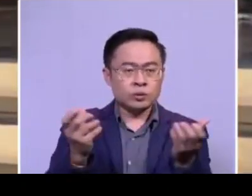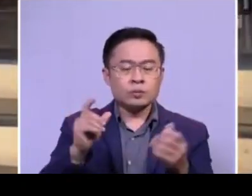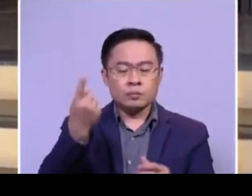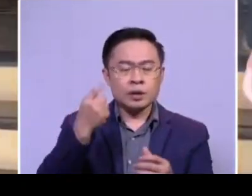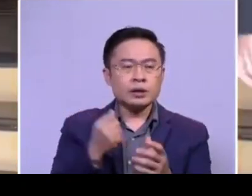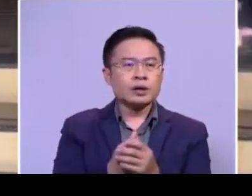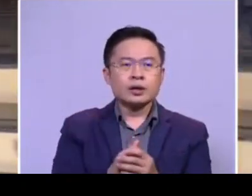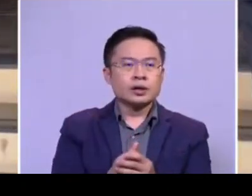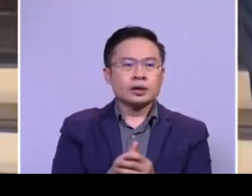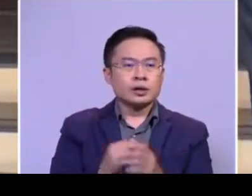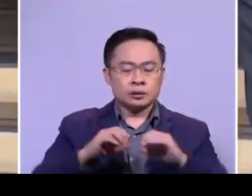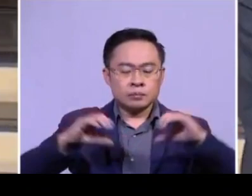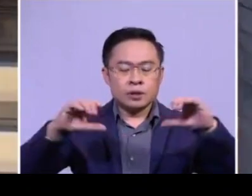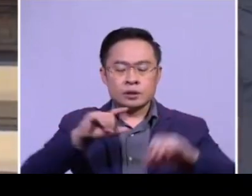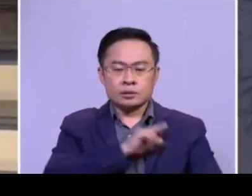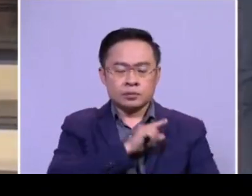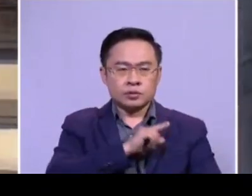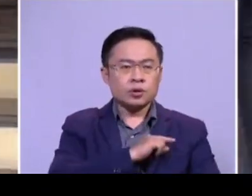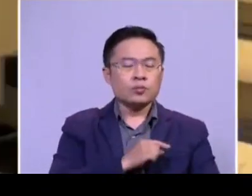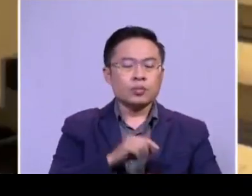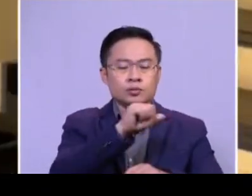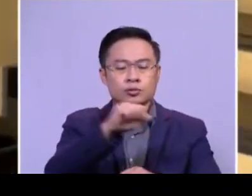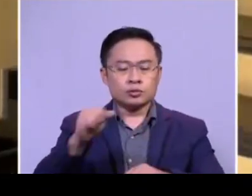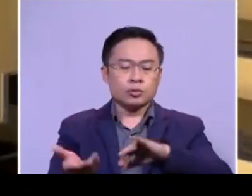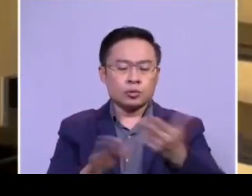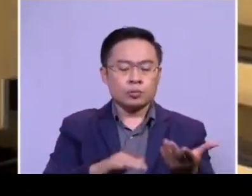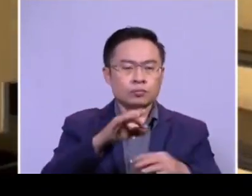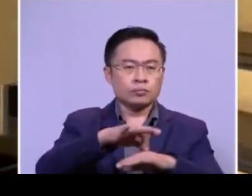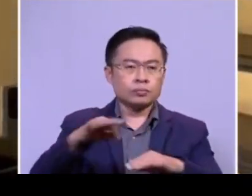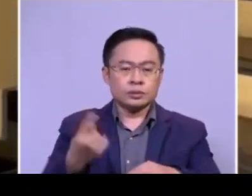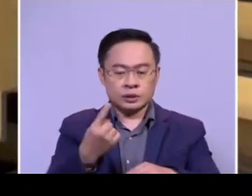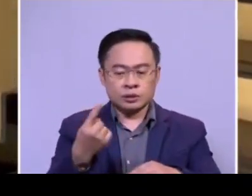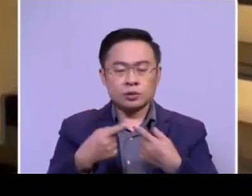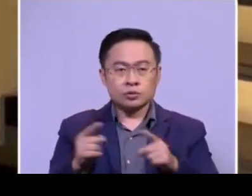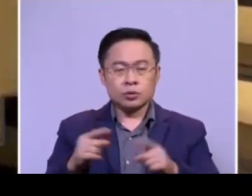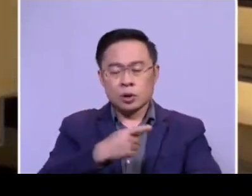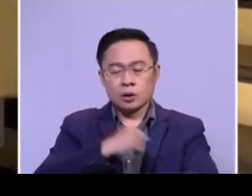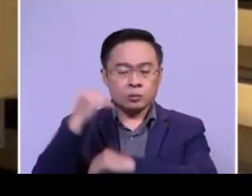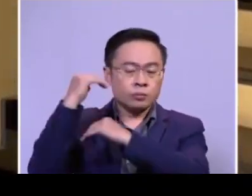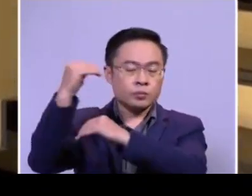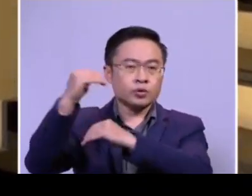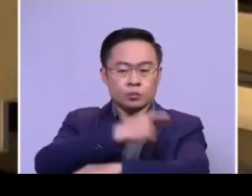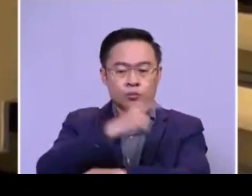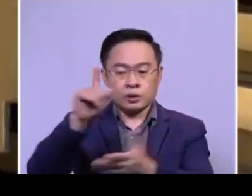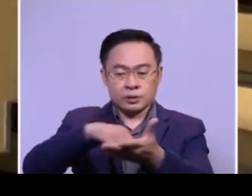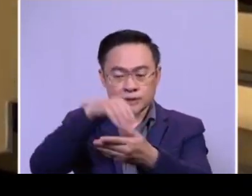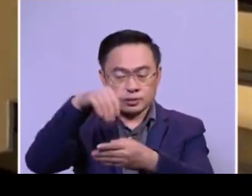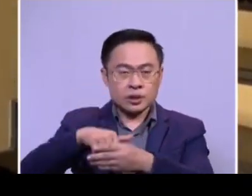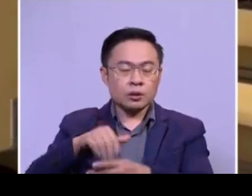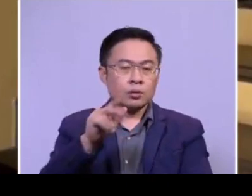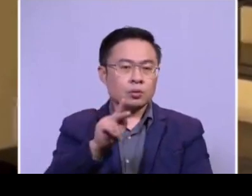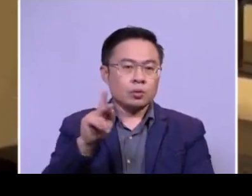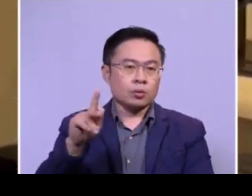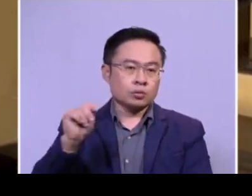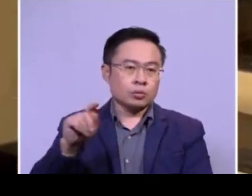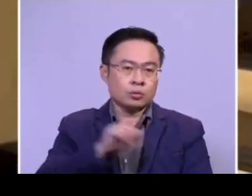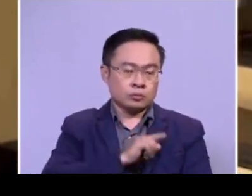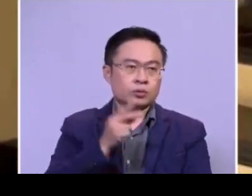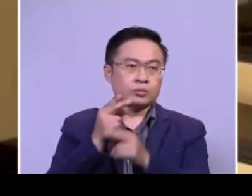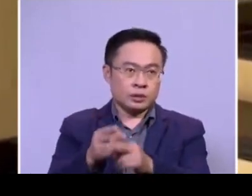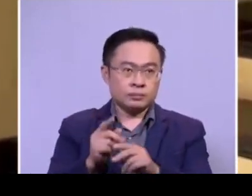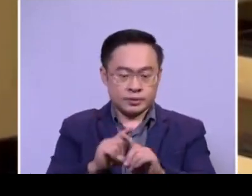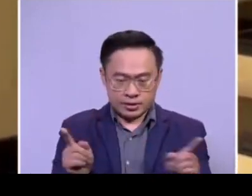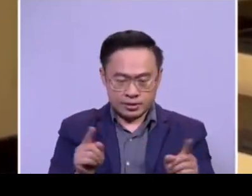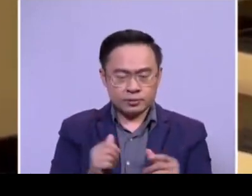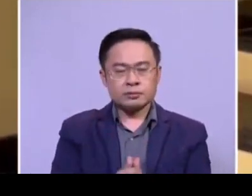และเมื่อถามว่าวันเลือกตั้งน่าจะเป็นวันที่ 7พฤษภาคมหรือ 14พฤษภาคมไหมคุณวิษณุก็บอกว่าก็